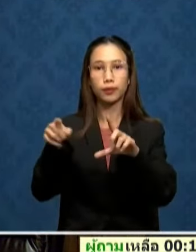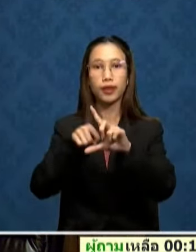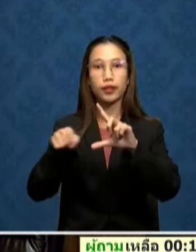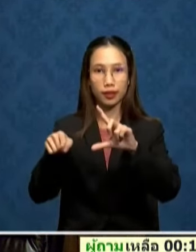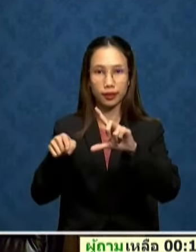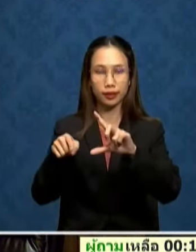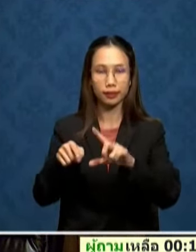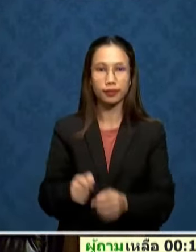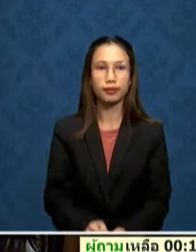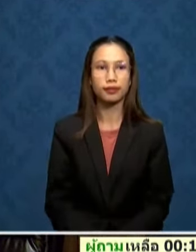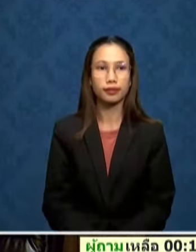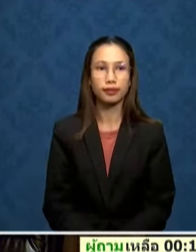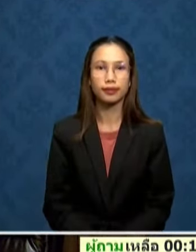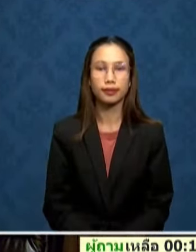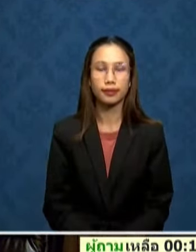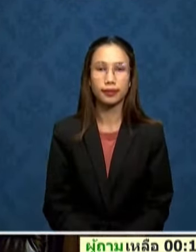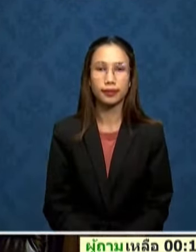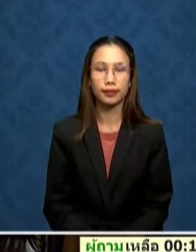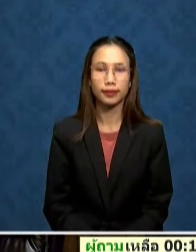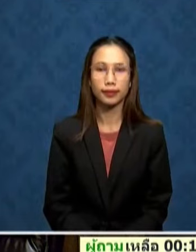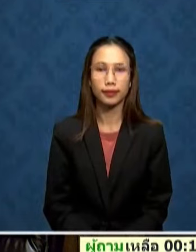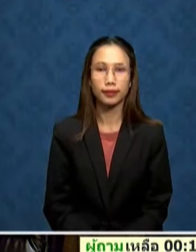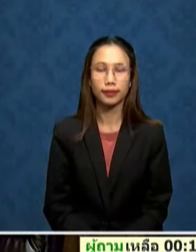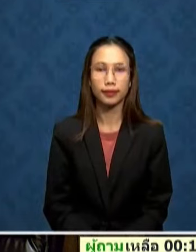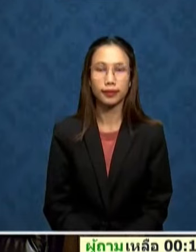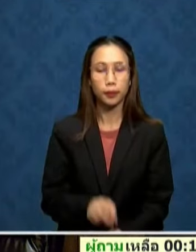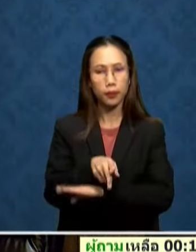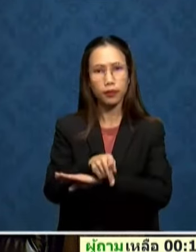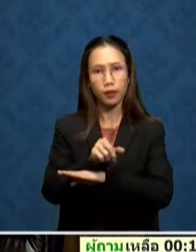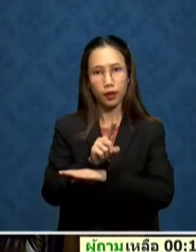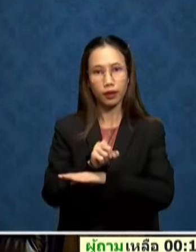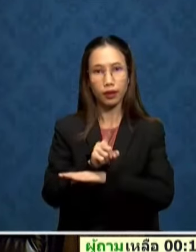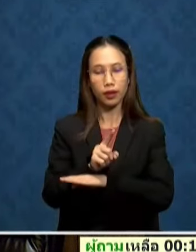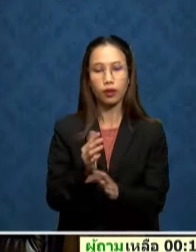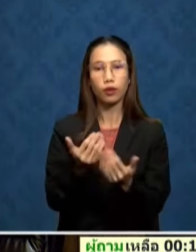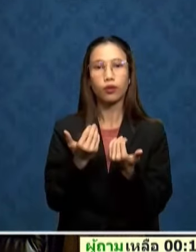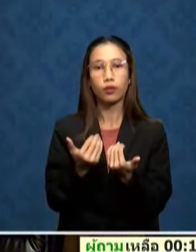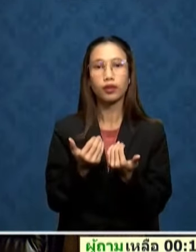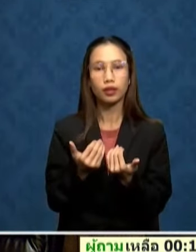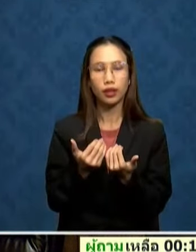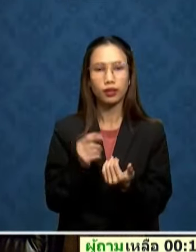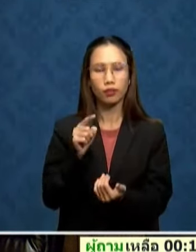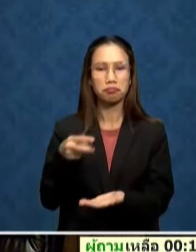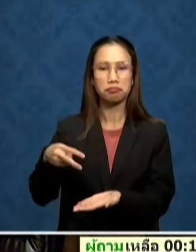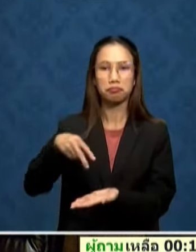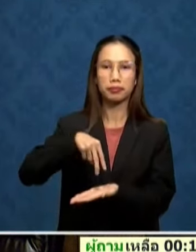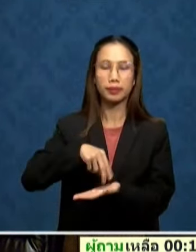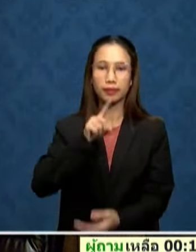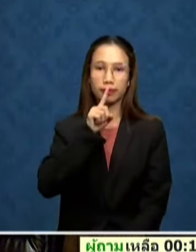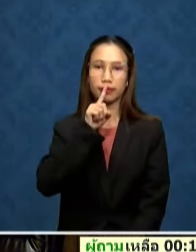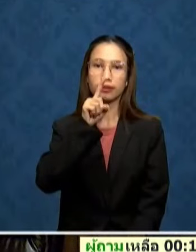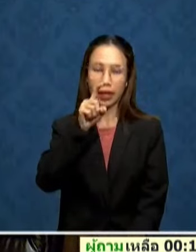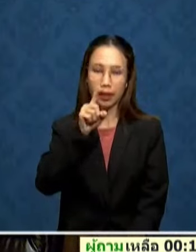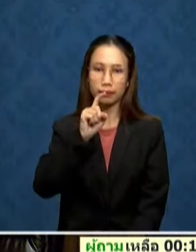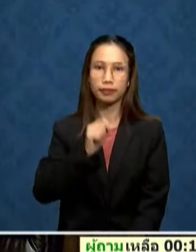าวไกลจากพี่น้องชาวบางบอนบางขุนเทียนครับท่านประธานครับวันนี้ต้องลุกขึ้นถามกระทู้ส